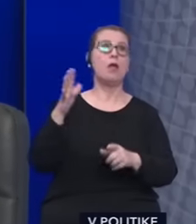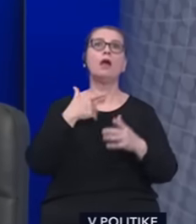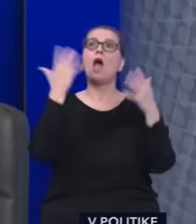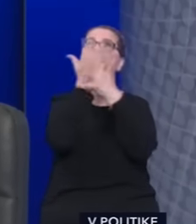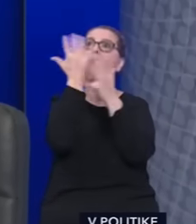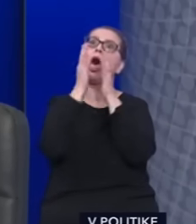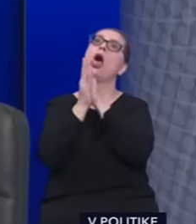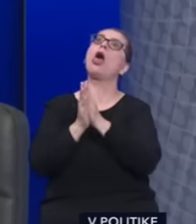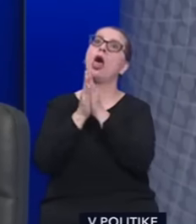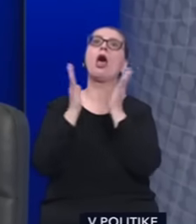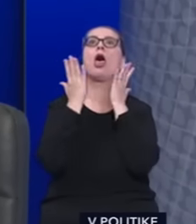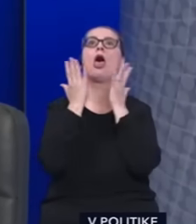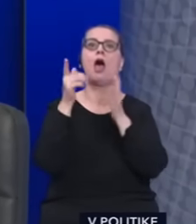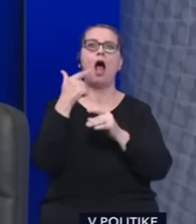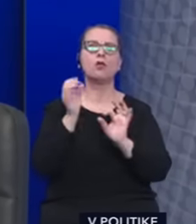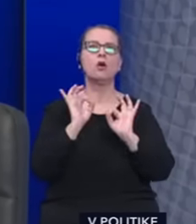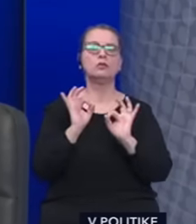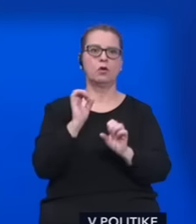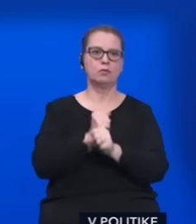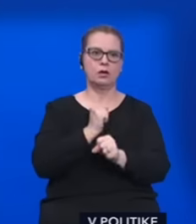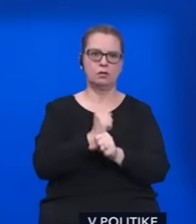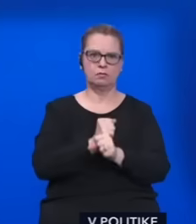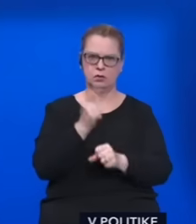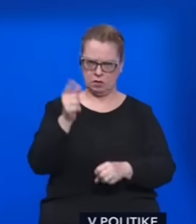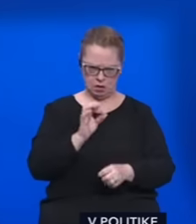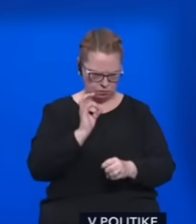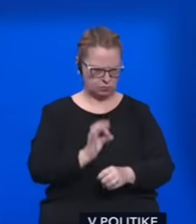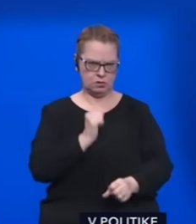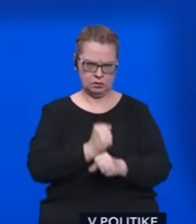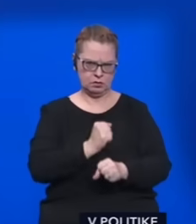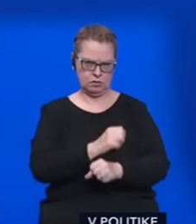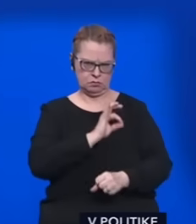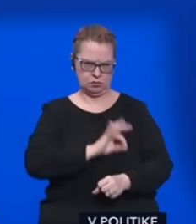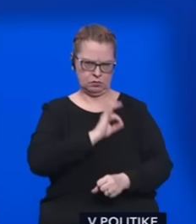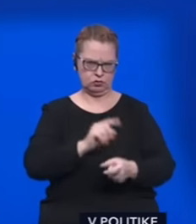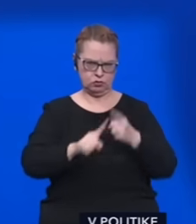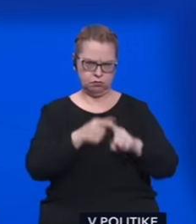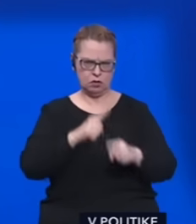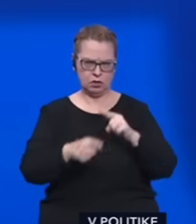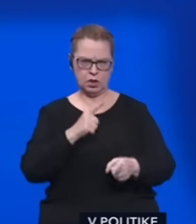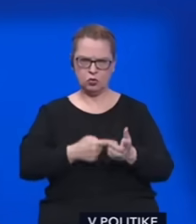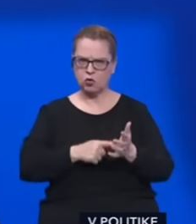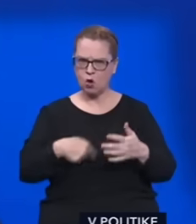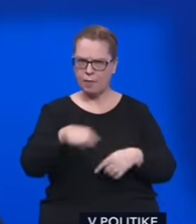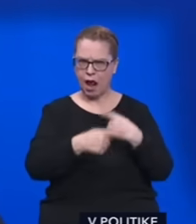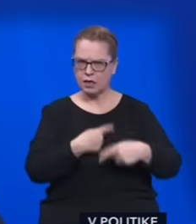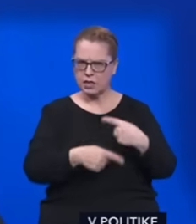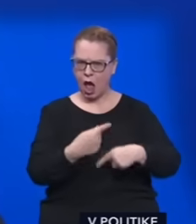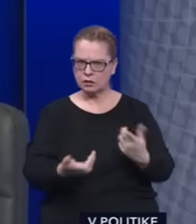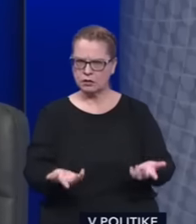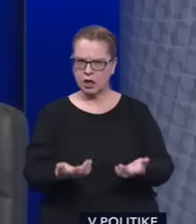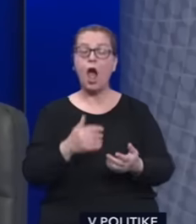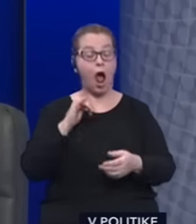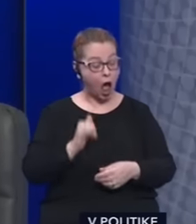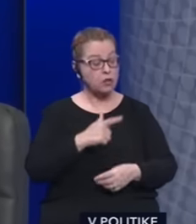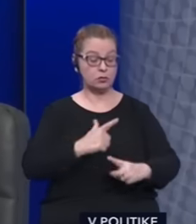ktorá robí len dobre. A potom je robil nás celkú slušnú politiku normalizácie. Ale áno, a zatváral politických oponentov. Ale zažil oponentov. Úspech aj